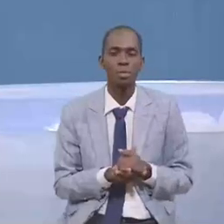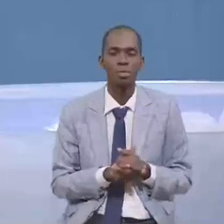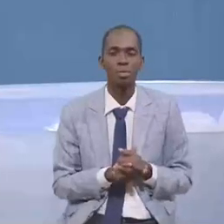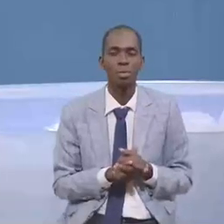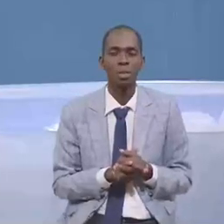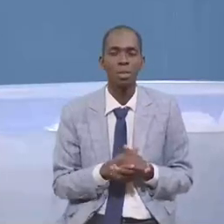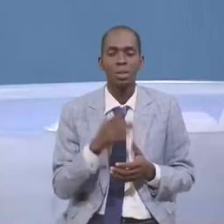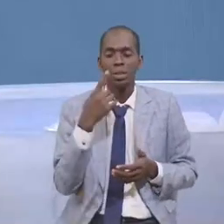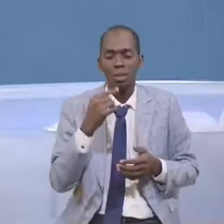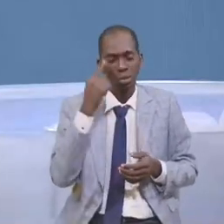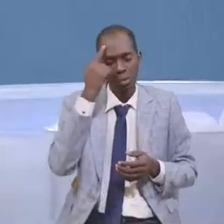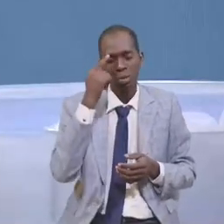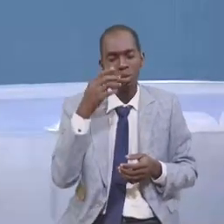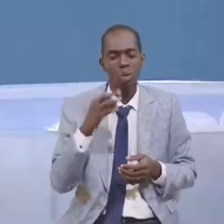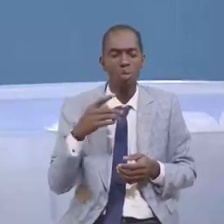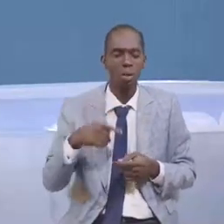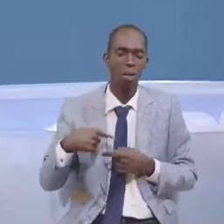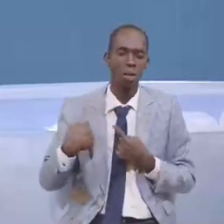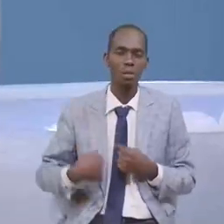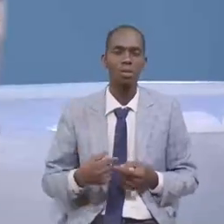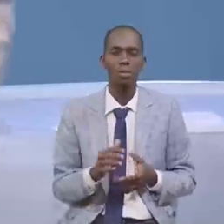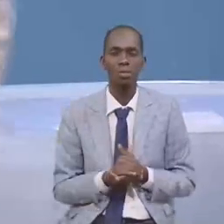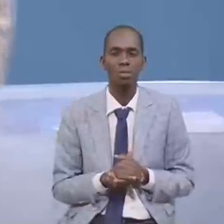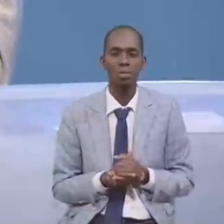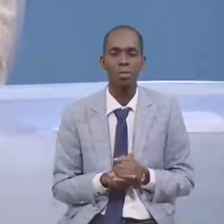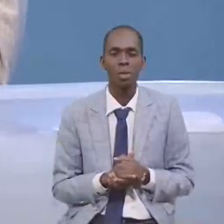Ce sont les pensées du cœur.